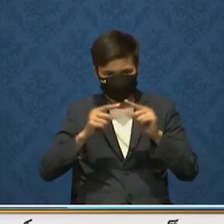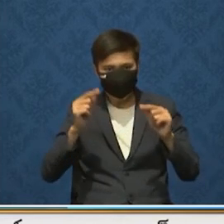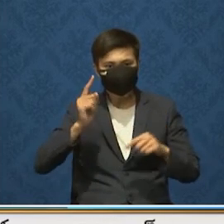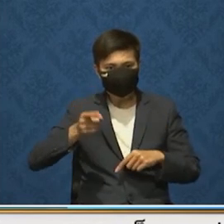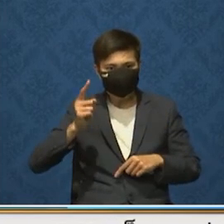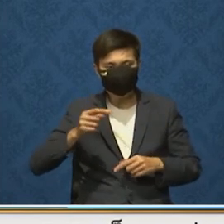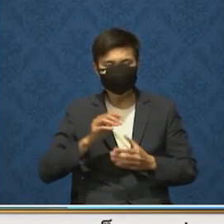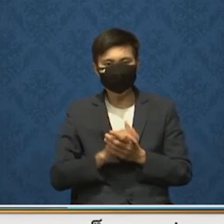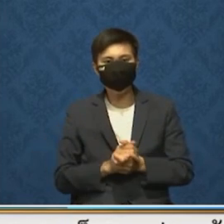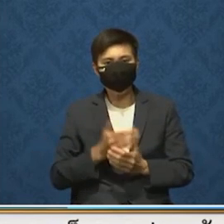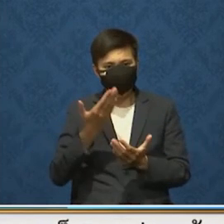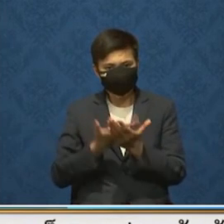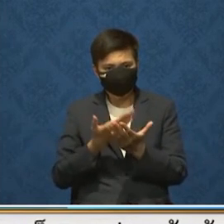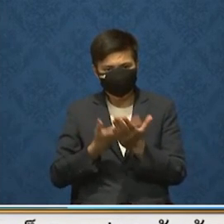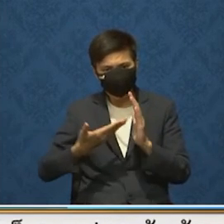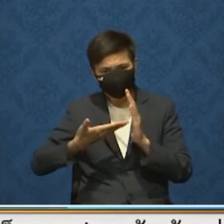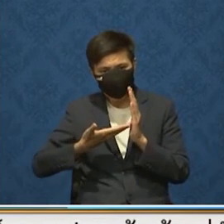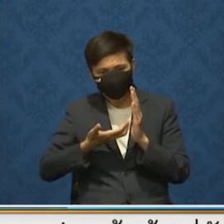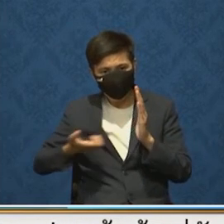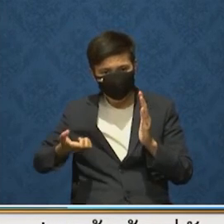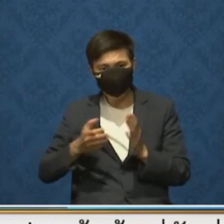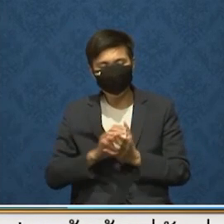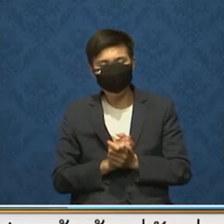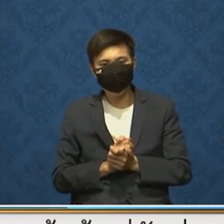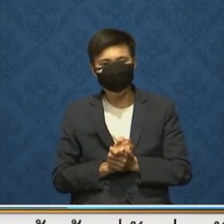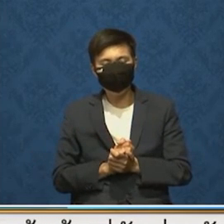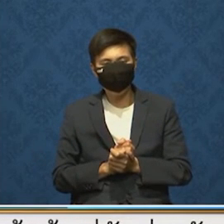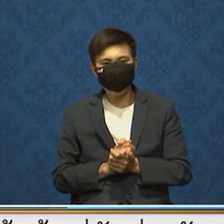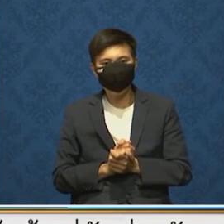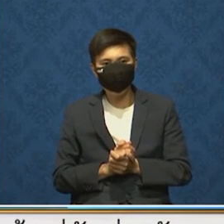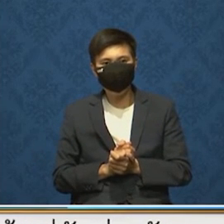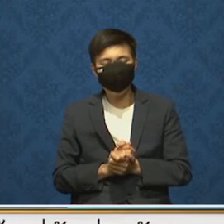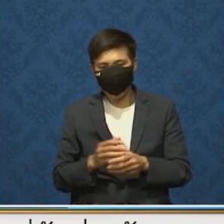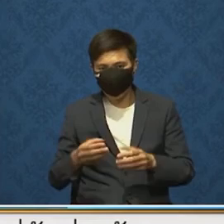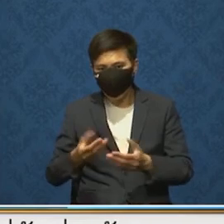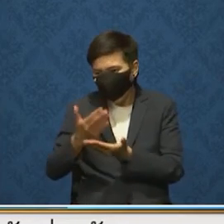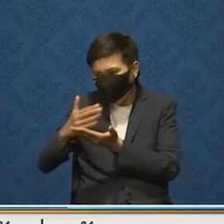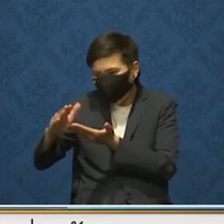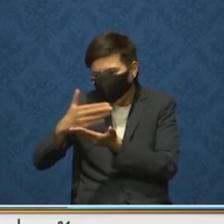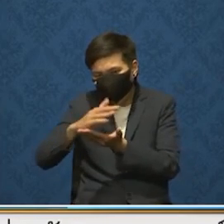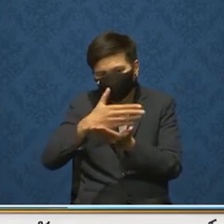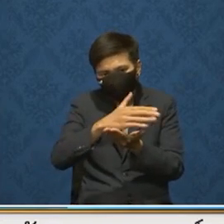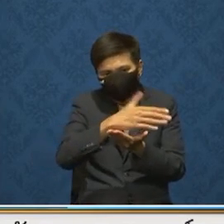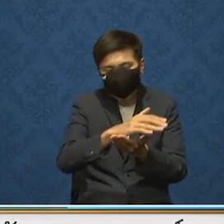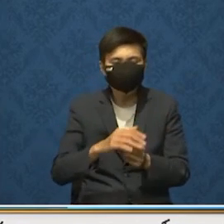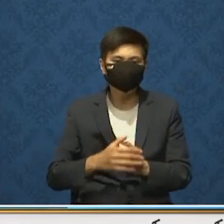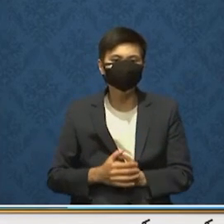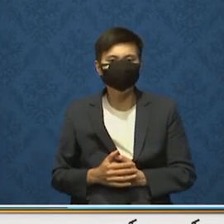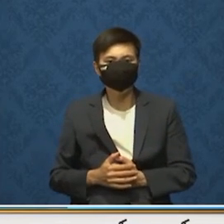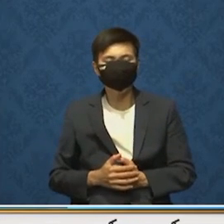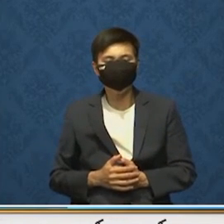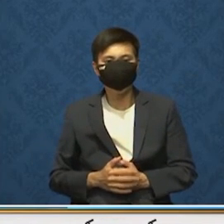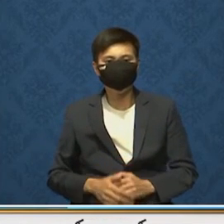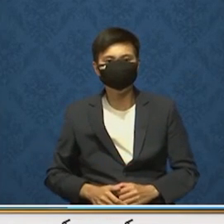เงินทอนมันเฉลียกันไปอย่างทั่วทกคนถึไม่มเรื่องไปแล้วเอาเลยครับ